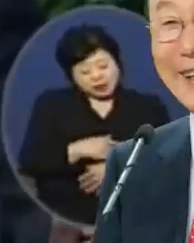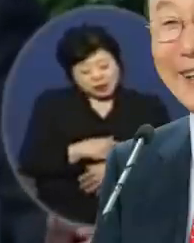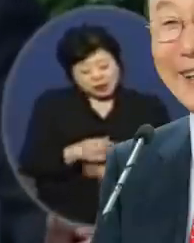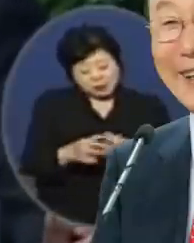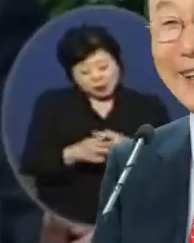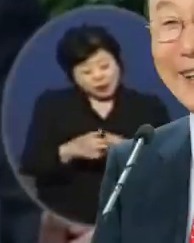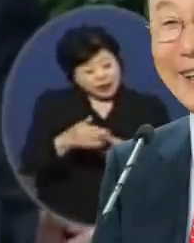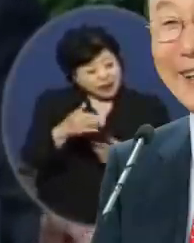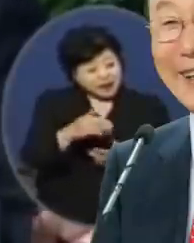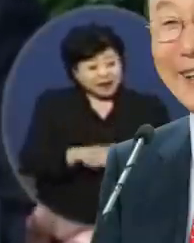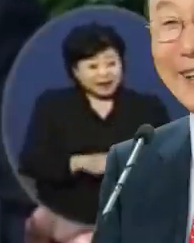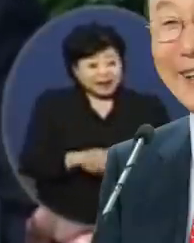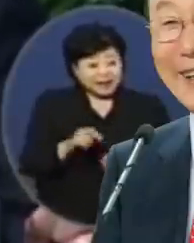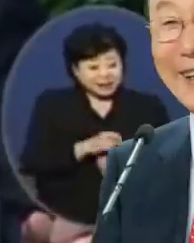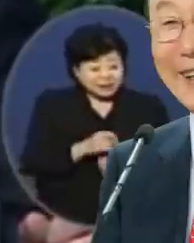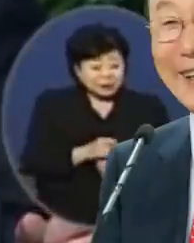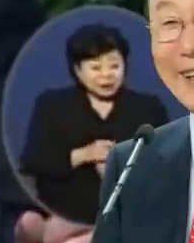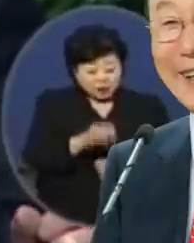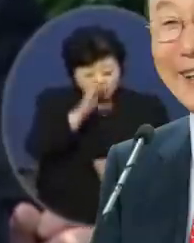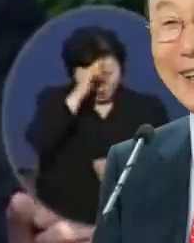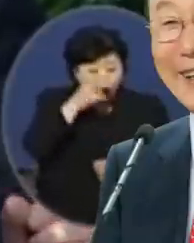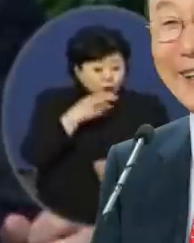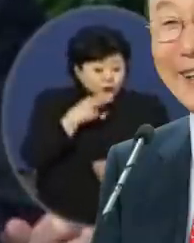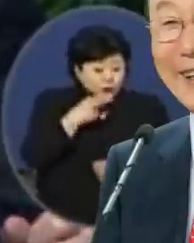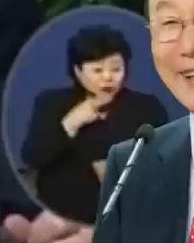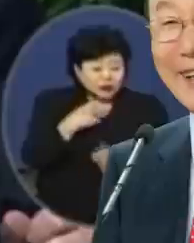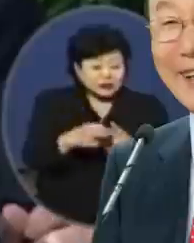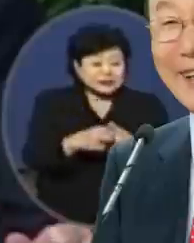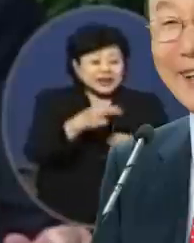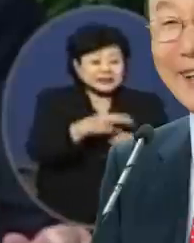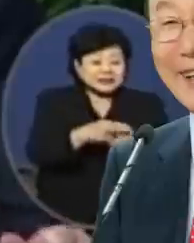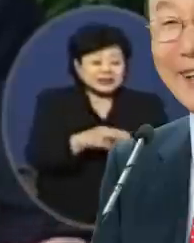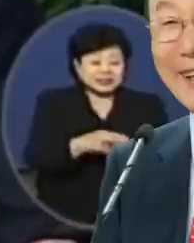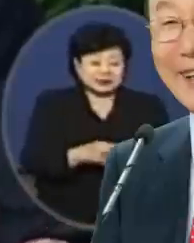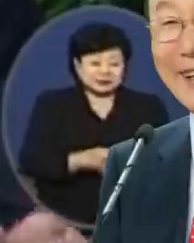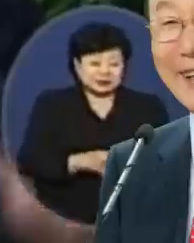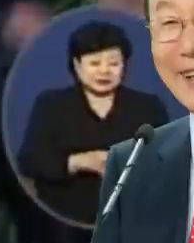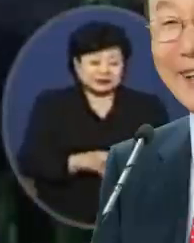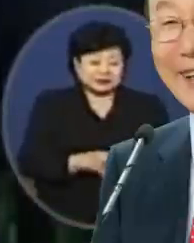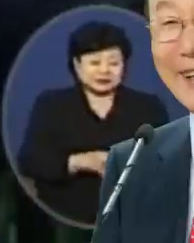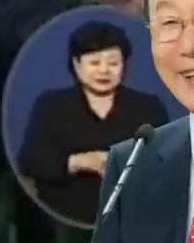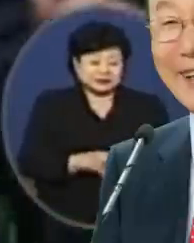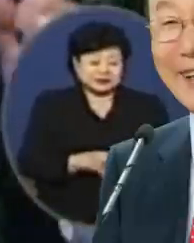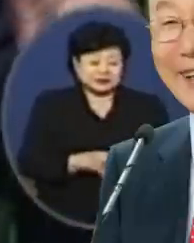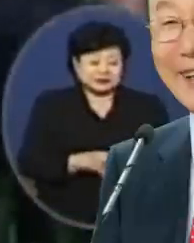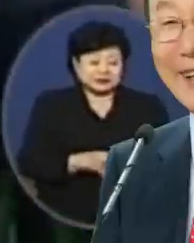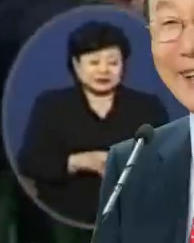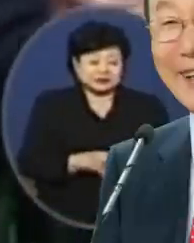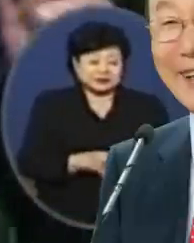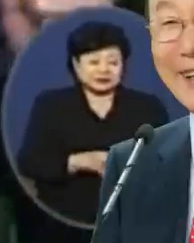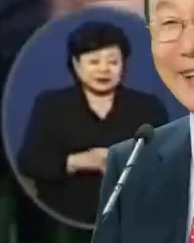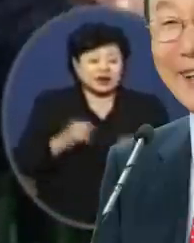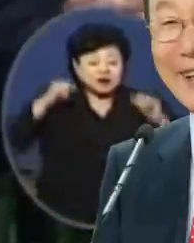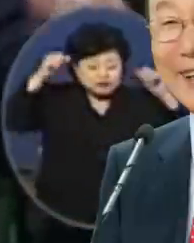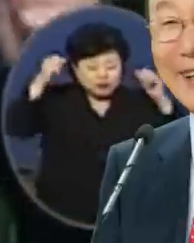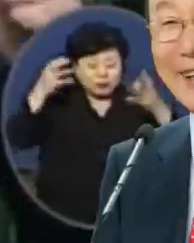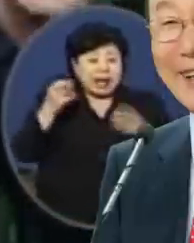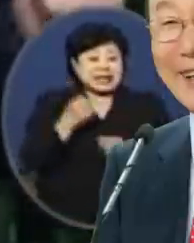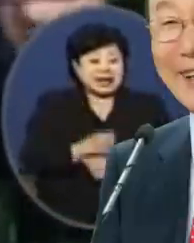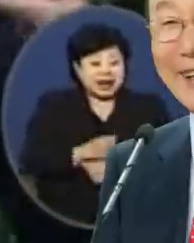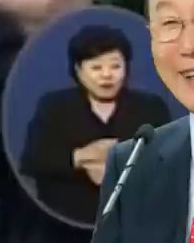병원에 가면은 특별한 다른 병이 없어도 의사가 거의 그런 말을 할 것입니다. 운동을 많이